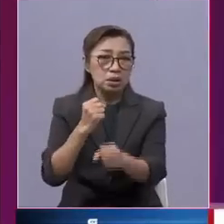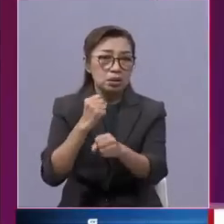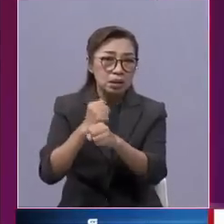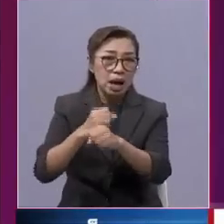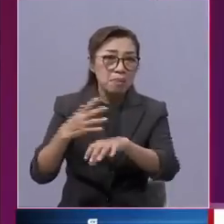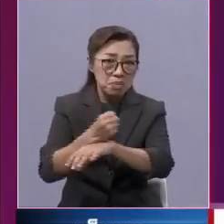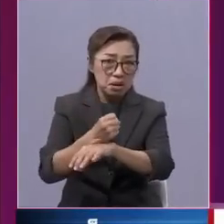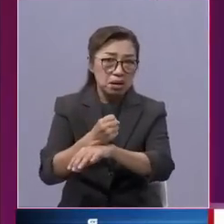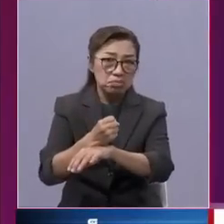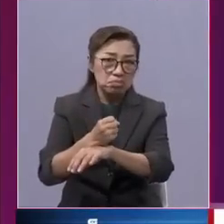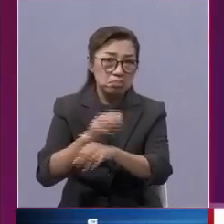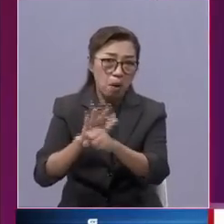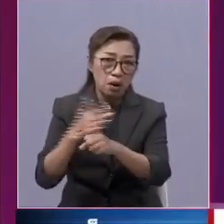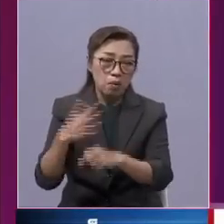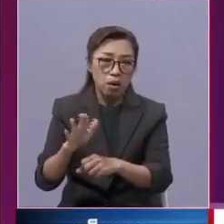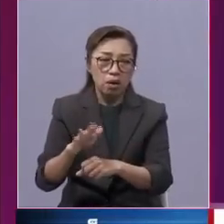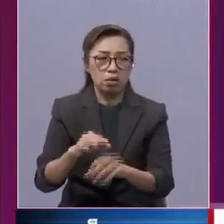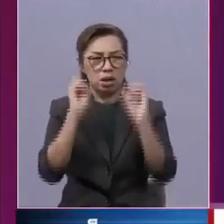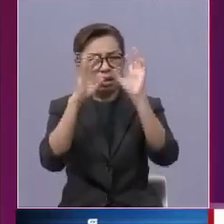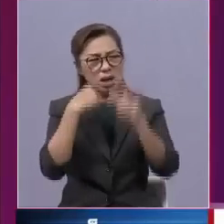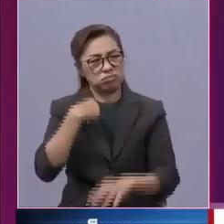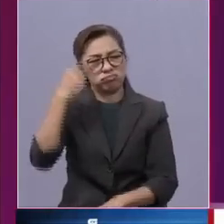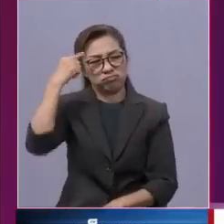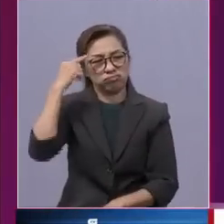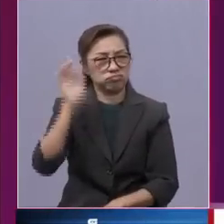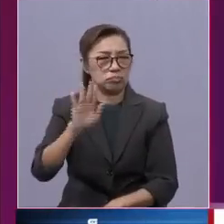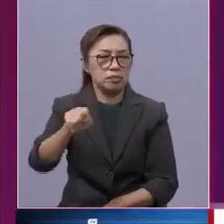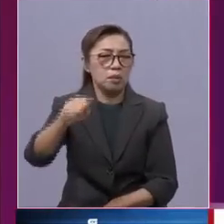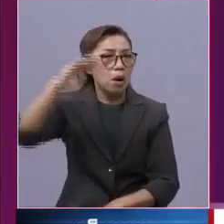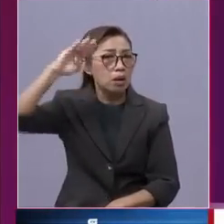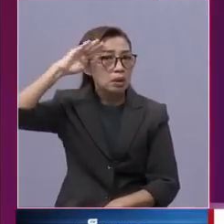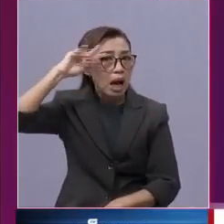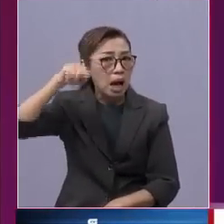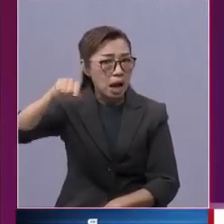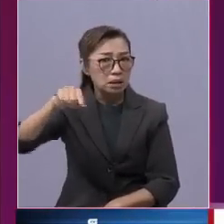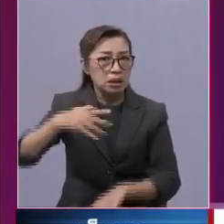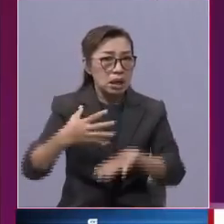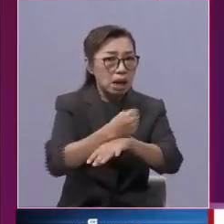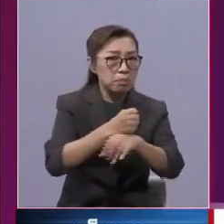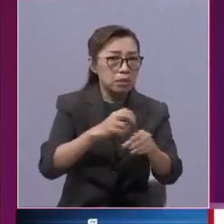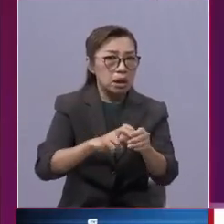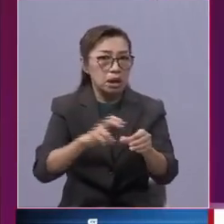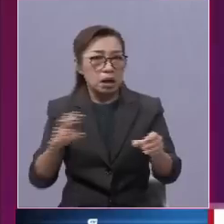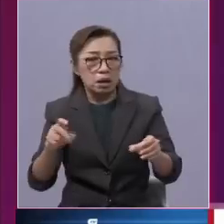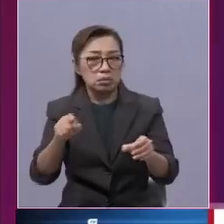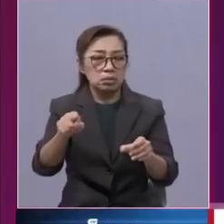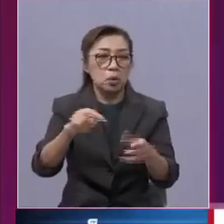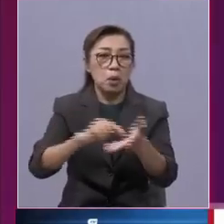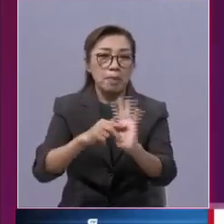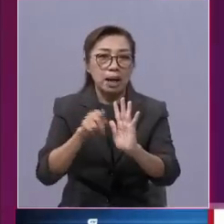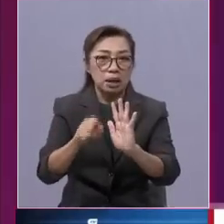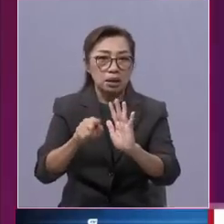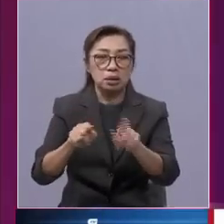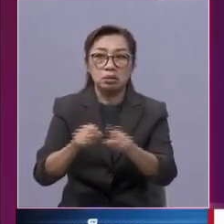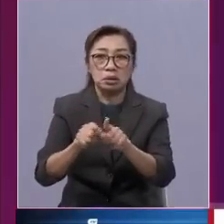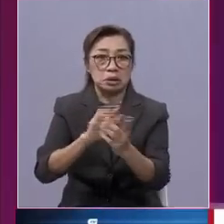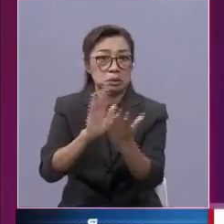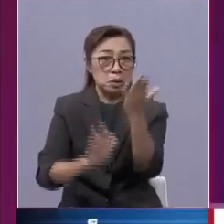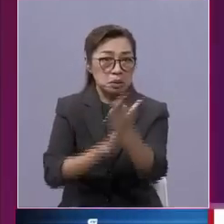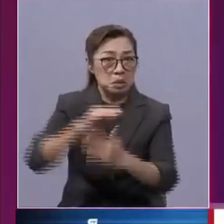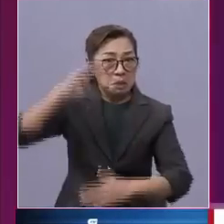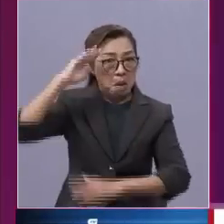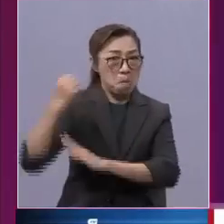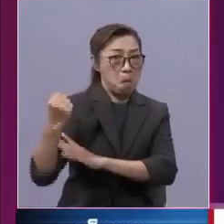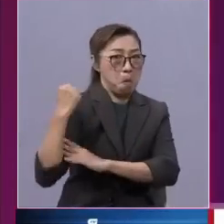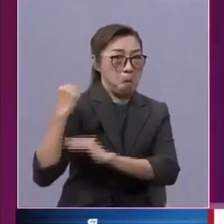ม่กล้าจะฟันธงขนาดนั้นนะครับเพราะทหารจะออกจากการเมืองได้ในรัฐที่ทหารมีอิทธิพลสะสมมาเนิ่นน